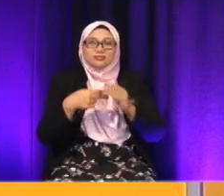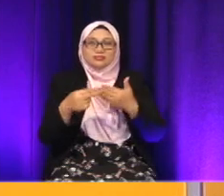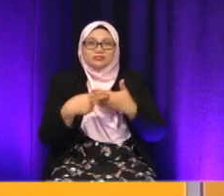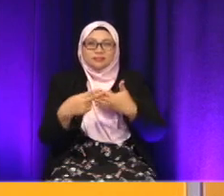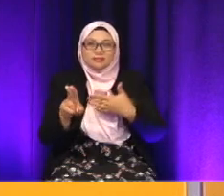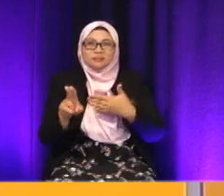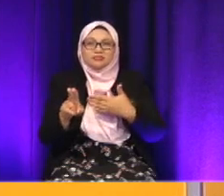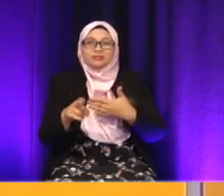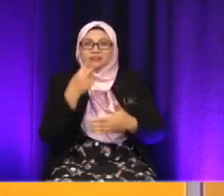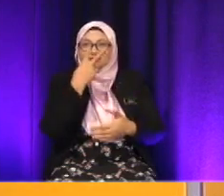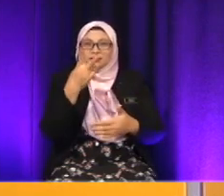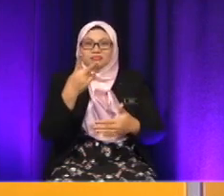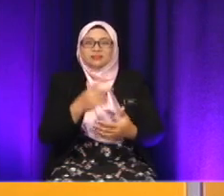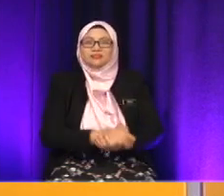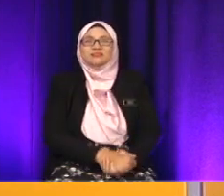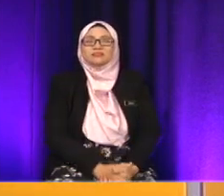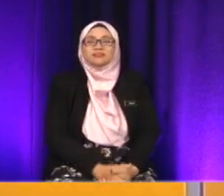dia bawa ke sini